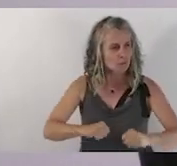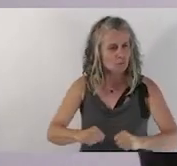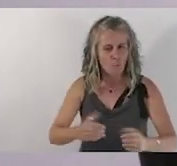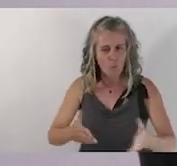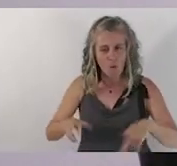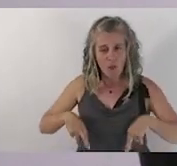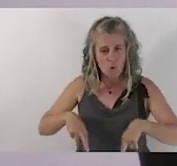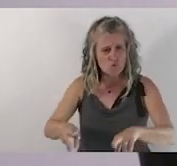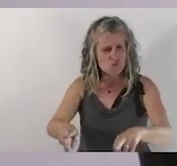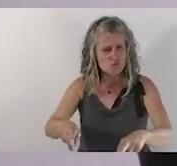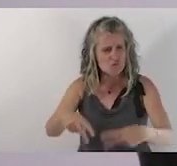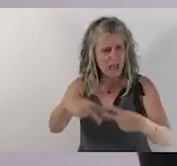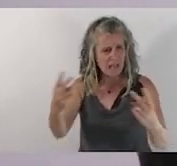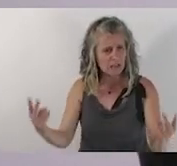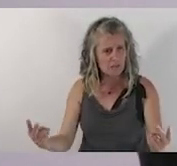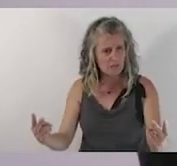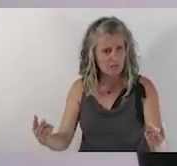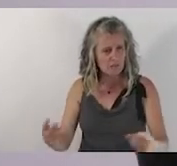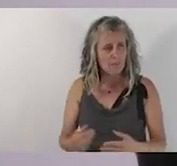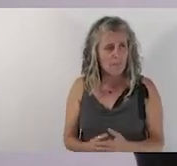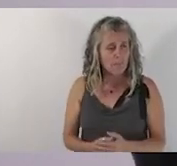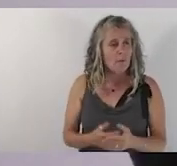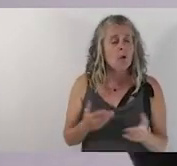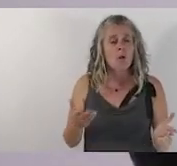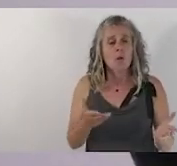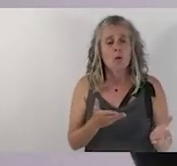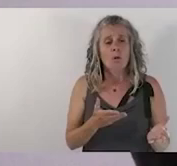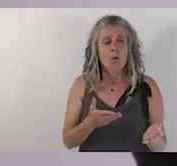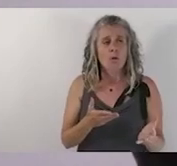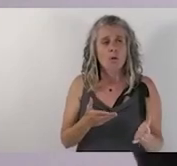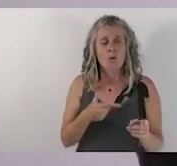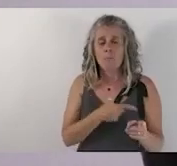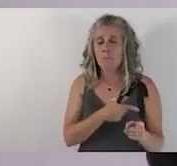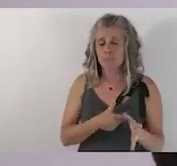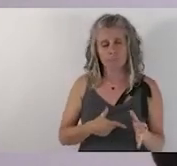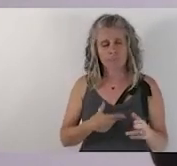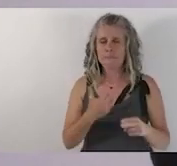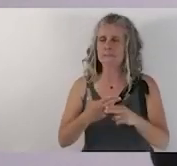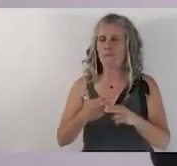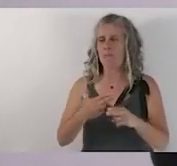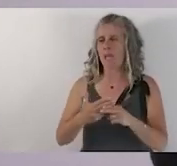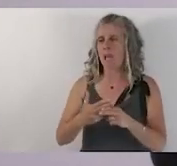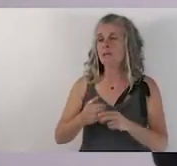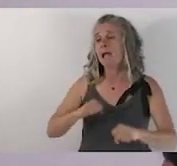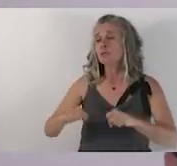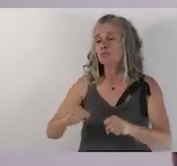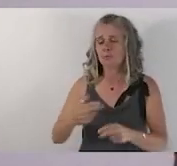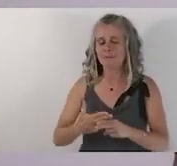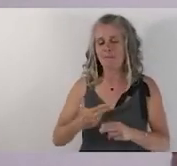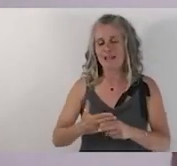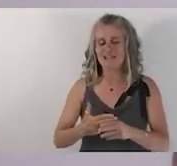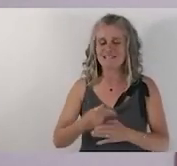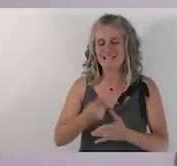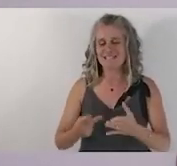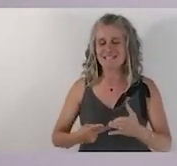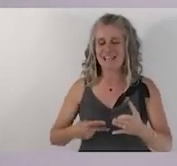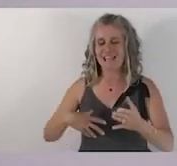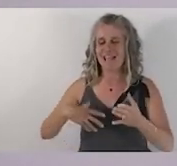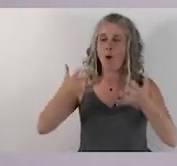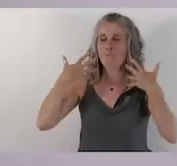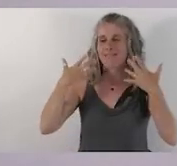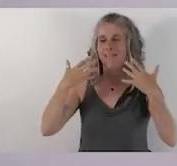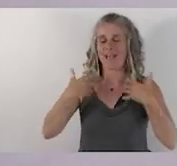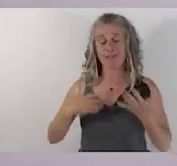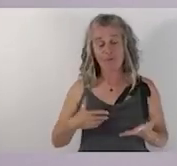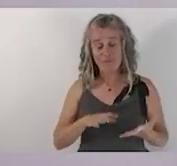des étés rue de l'Arc. J'incite tout le monde à y aller. Et qui s'appelle Dessiner en plein air. Voilà. Donc je suis particulièrement heureuse de présenter